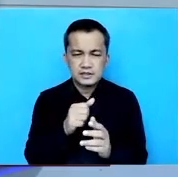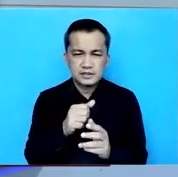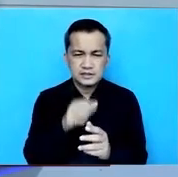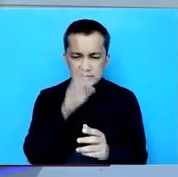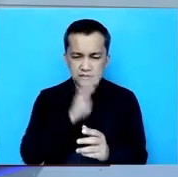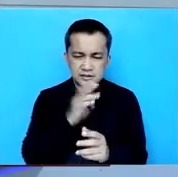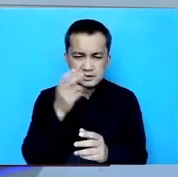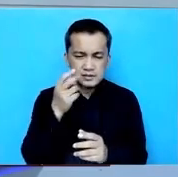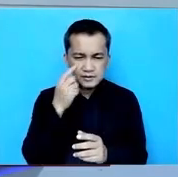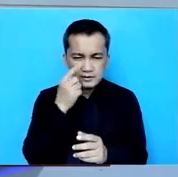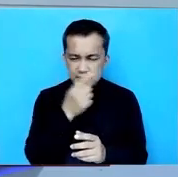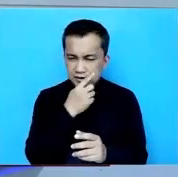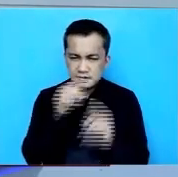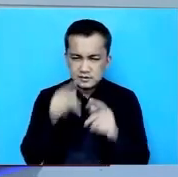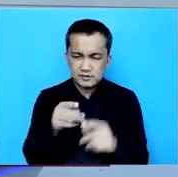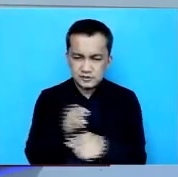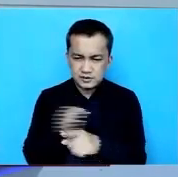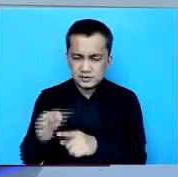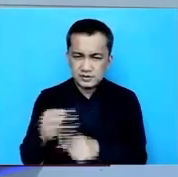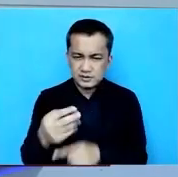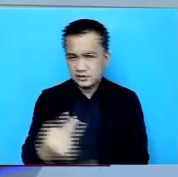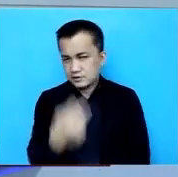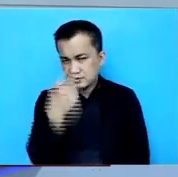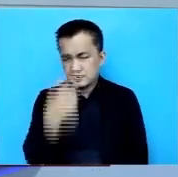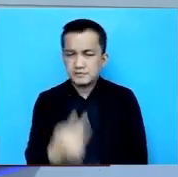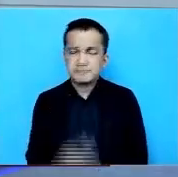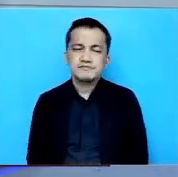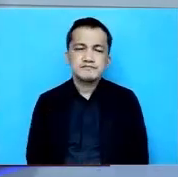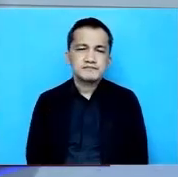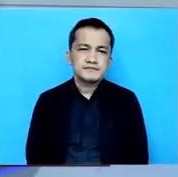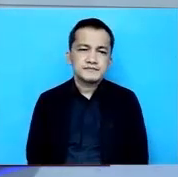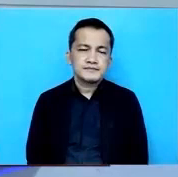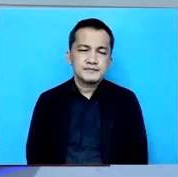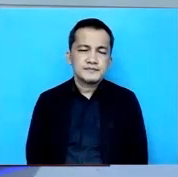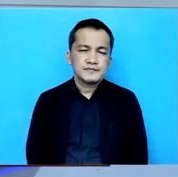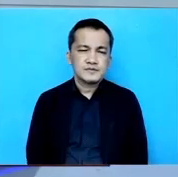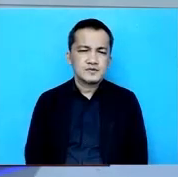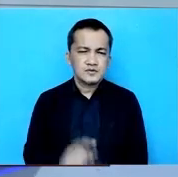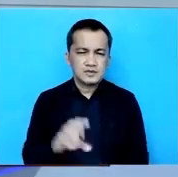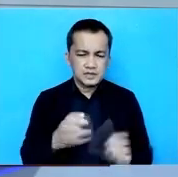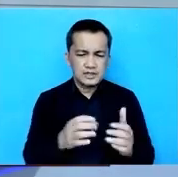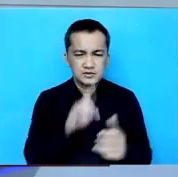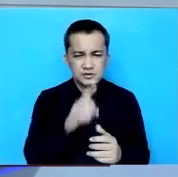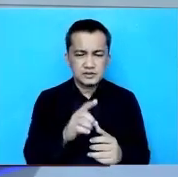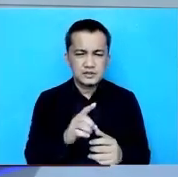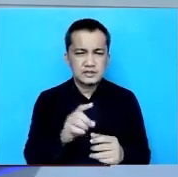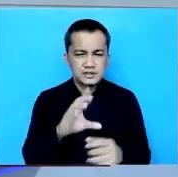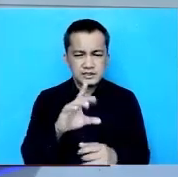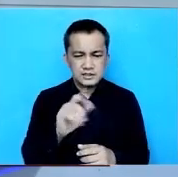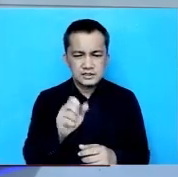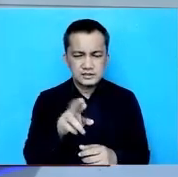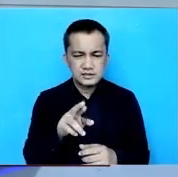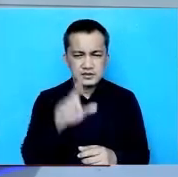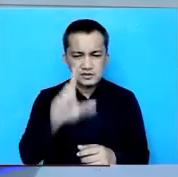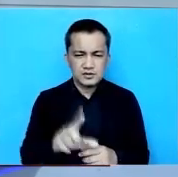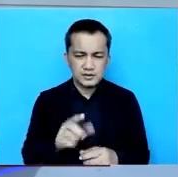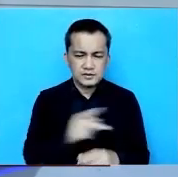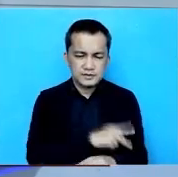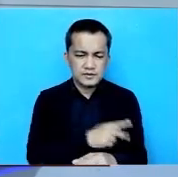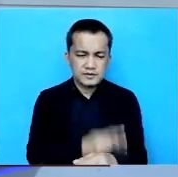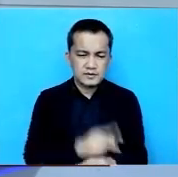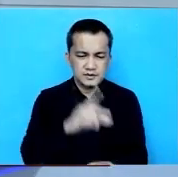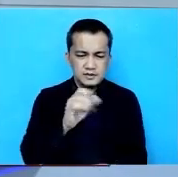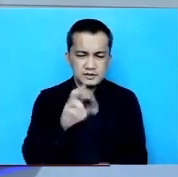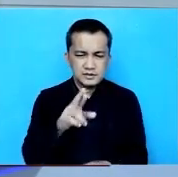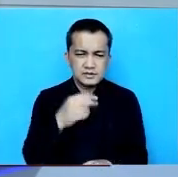ng tao kahit direktang nakatingin sa laser na yan. Ano po ang class 1 laser? Ito po pinakamababang power ng laser ayon po sa